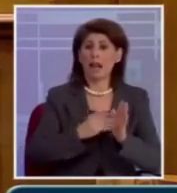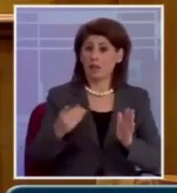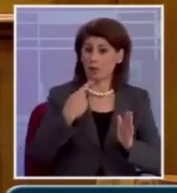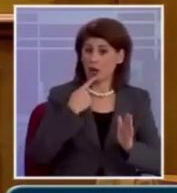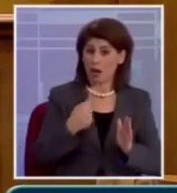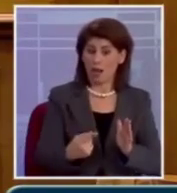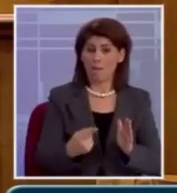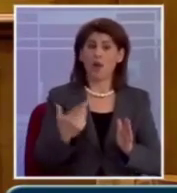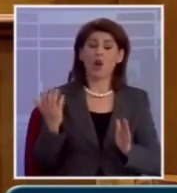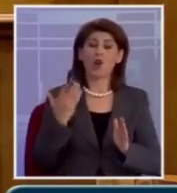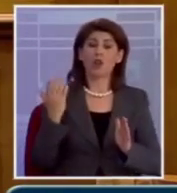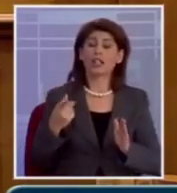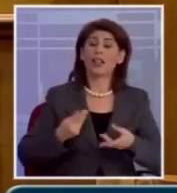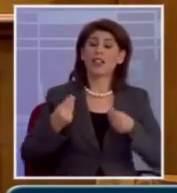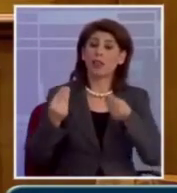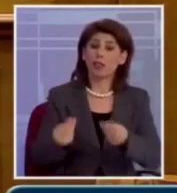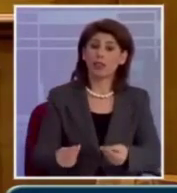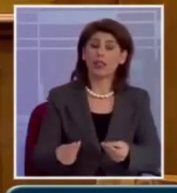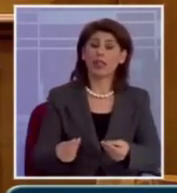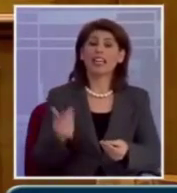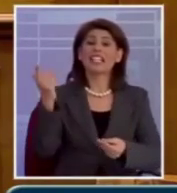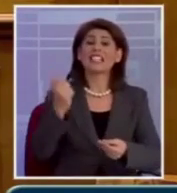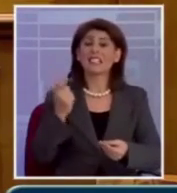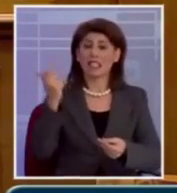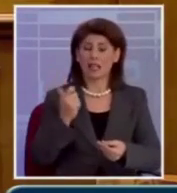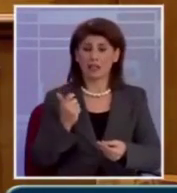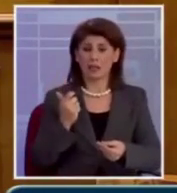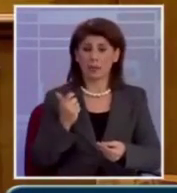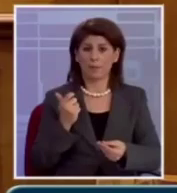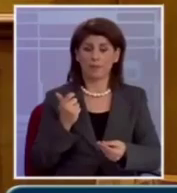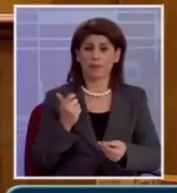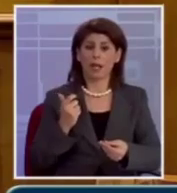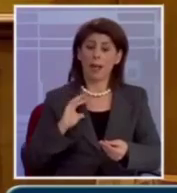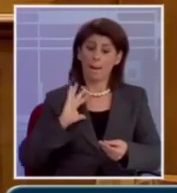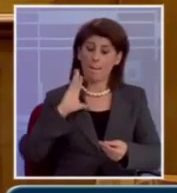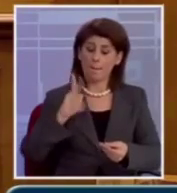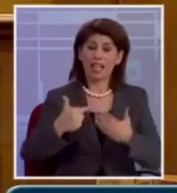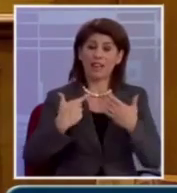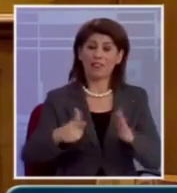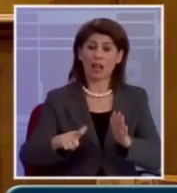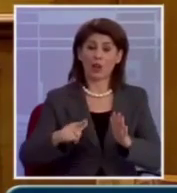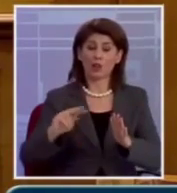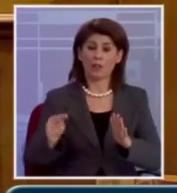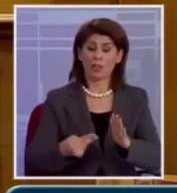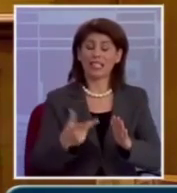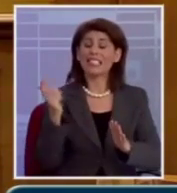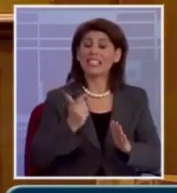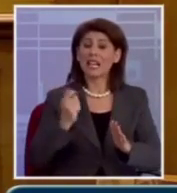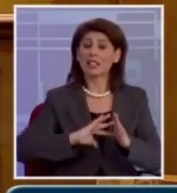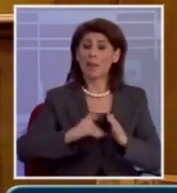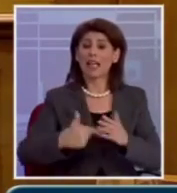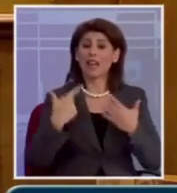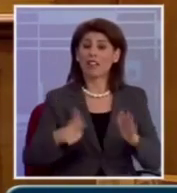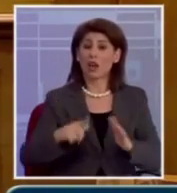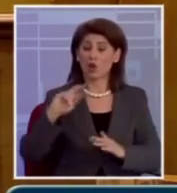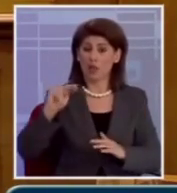χάρη, ότι θα δοθεί η σύνταξη μέχρι 700 ευρώ, στις συντάξεις μέχρι